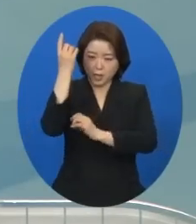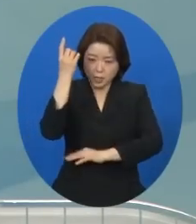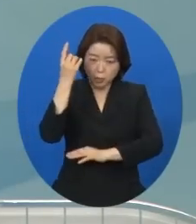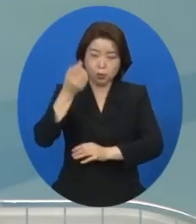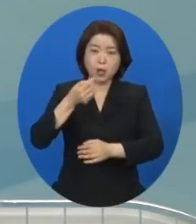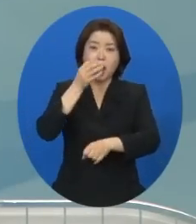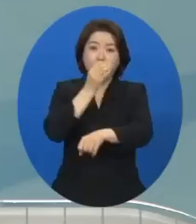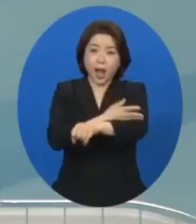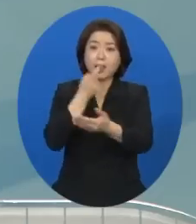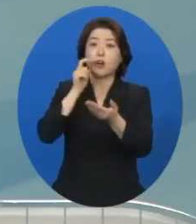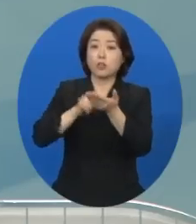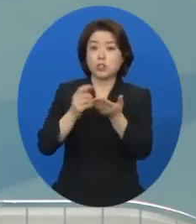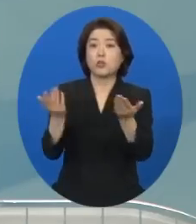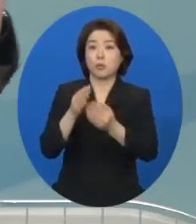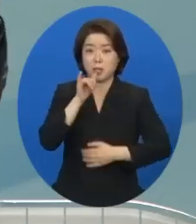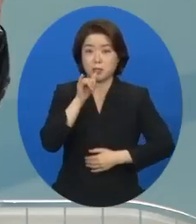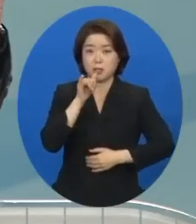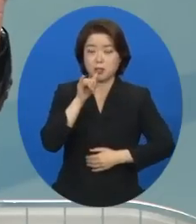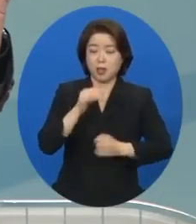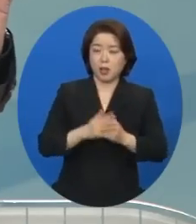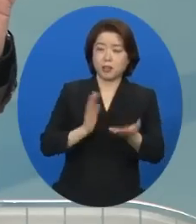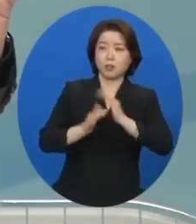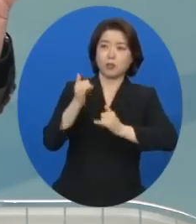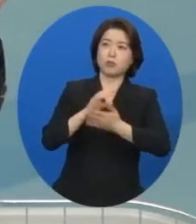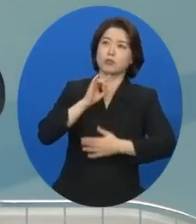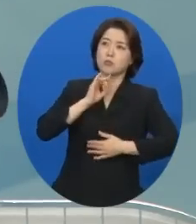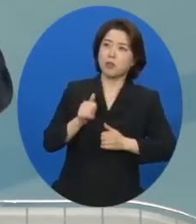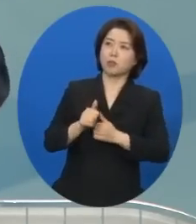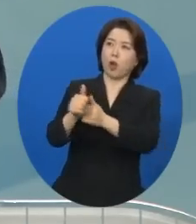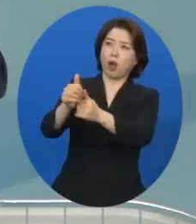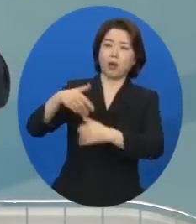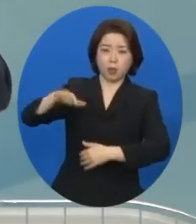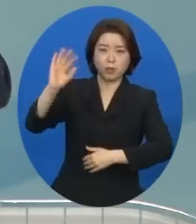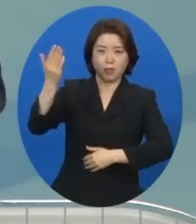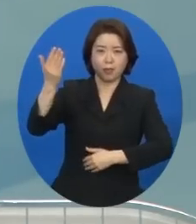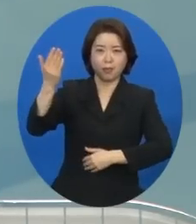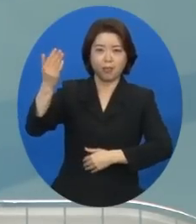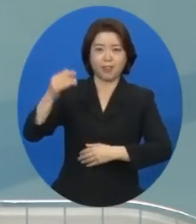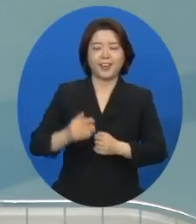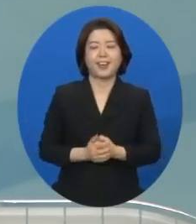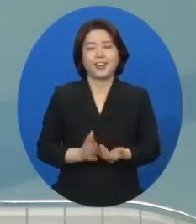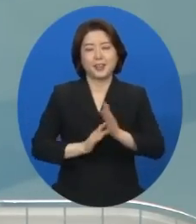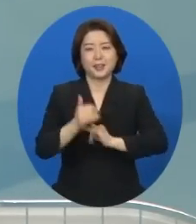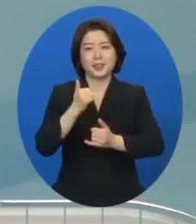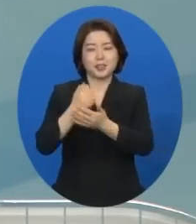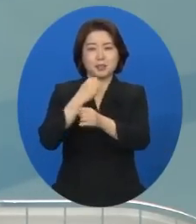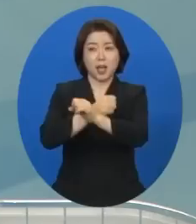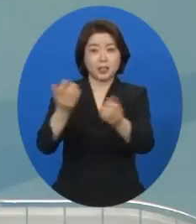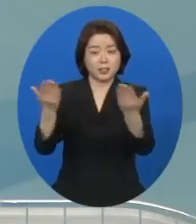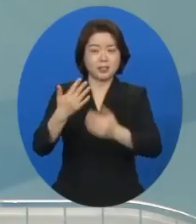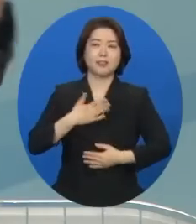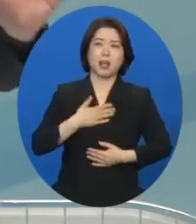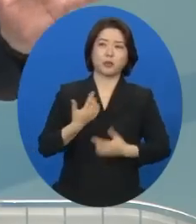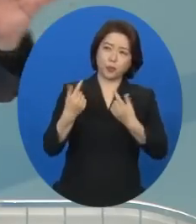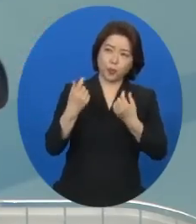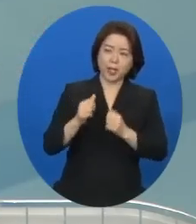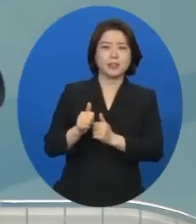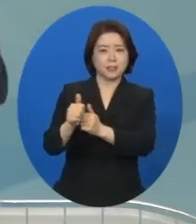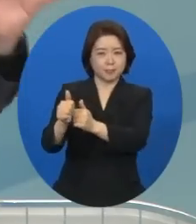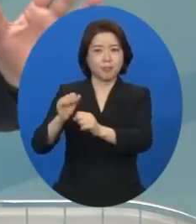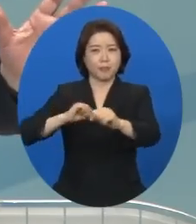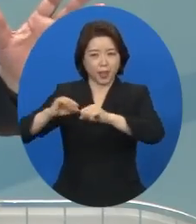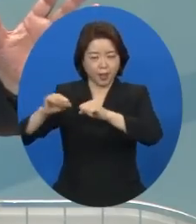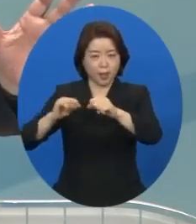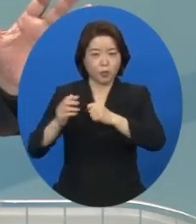거예요. 그냥 예수님만 따라가면 되는 겁니다. 예수님이 하시는 일을 내가 하는 거고 주님이 가시는 곳에